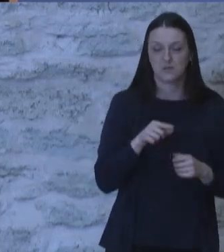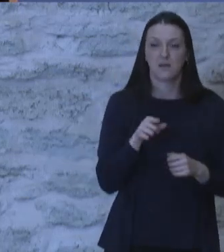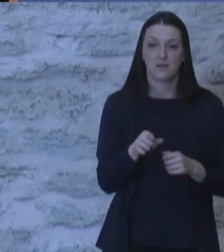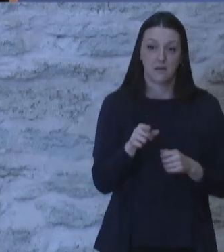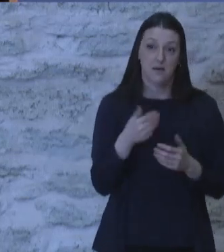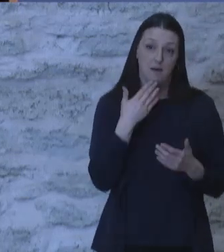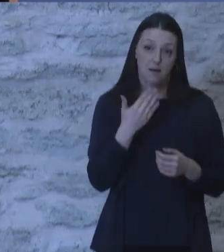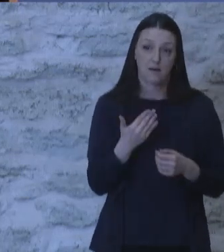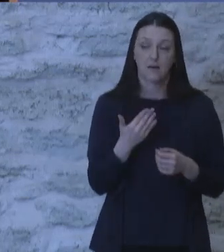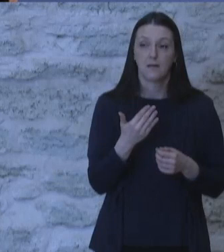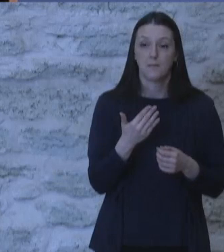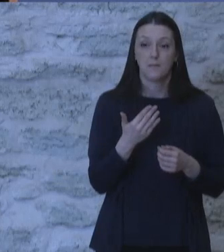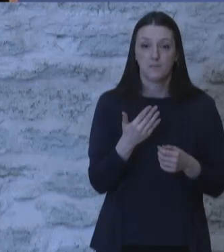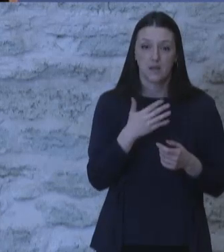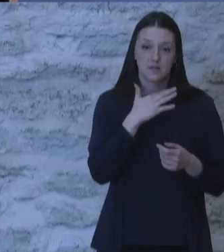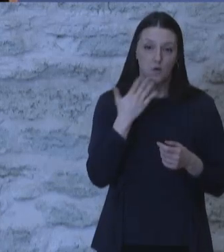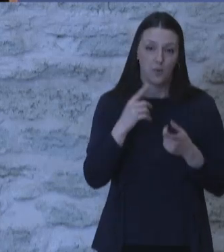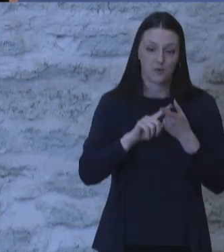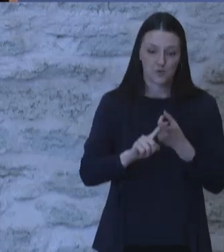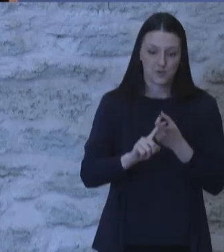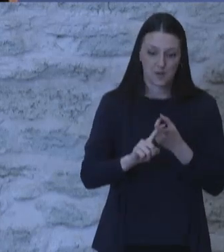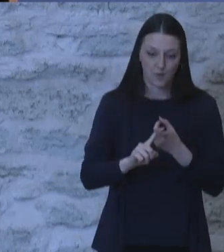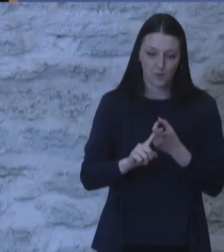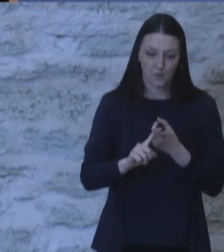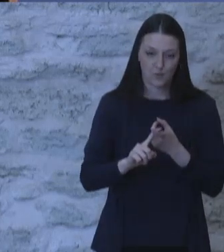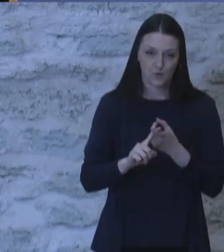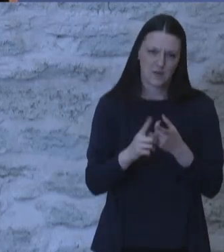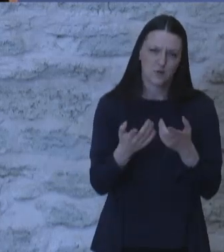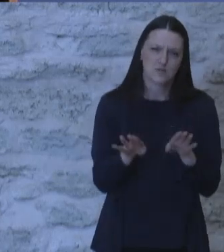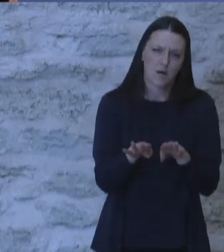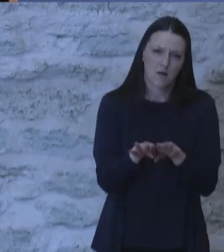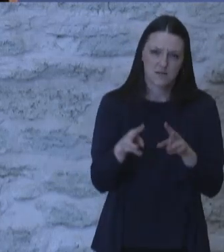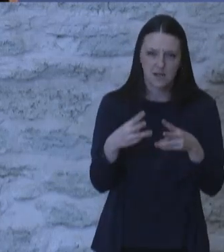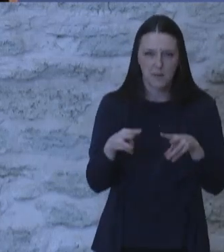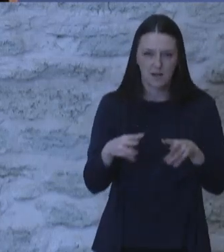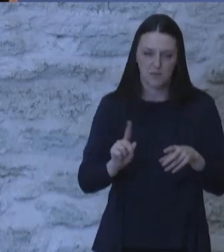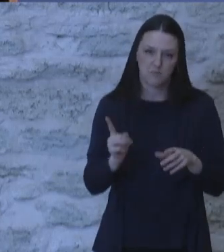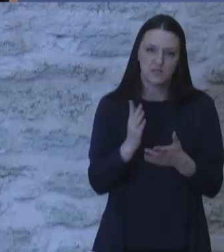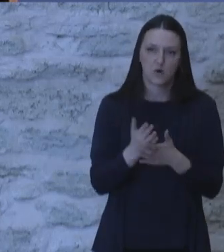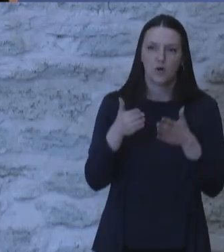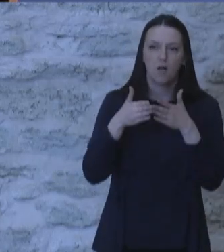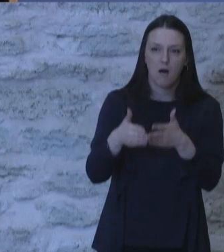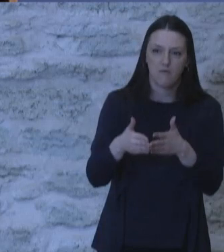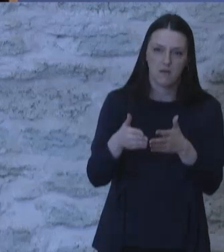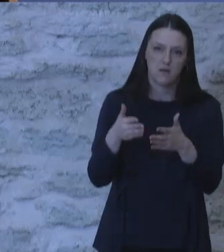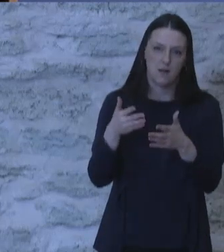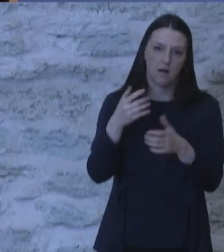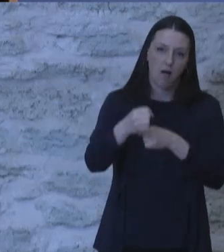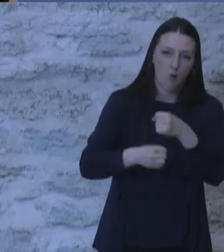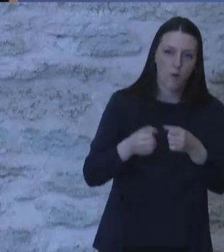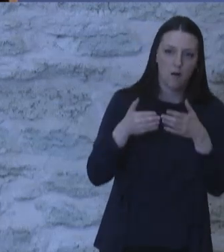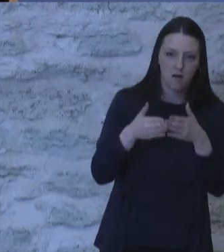paljuski on see seotud, paljuski on nad sarnased meetpetega, mis on siis laevad Eesti lippu alla kaubalaevadele.